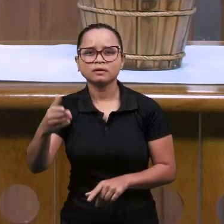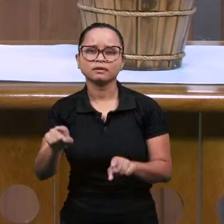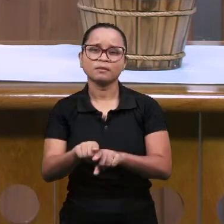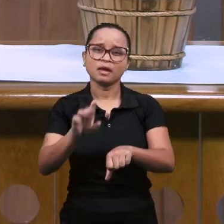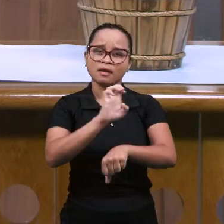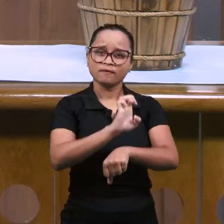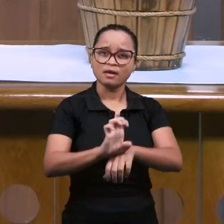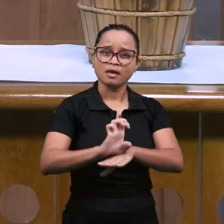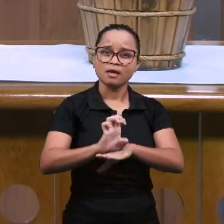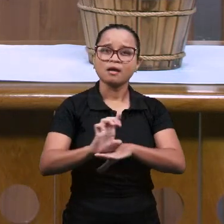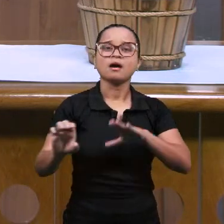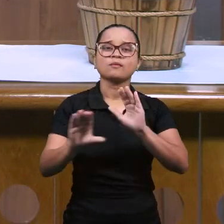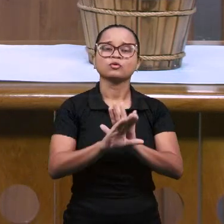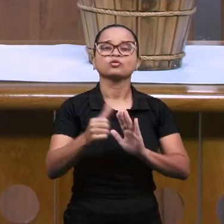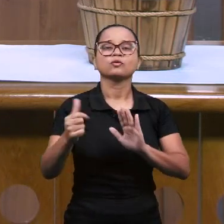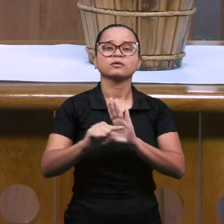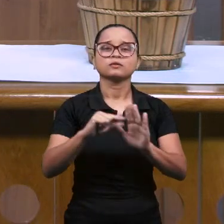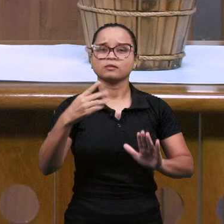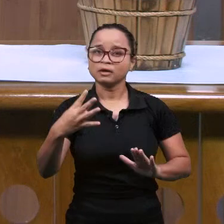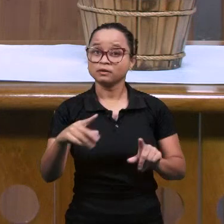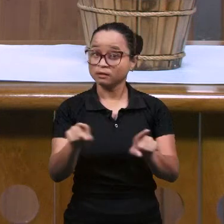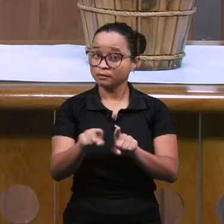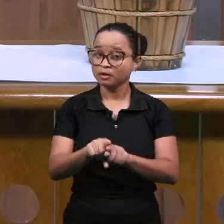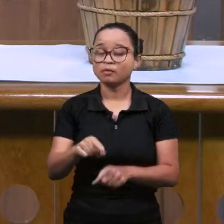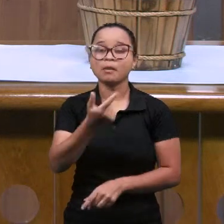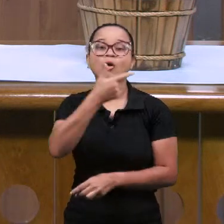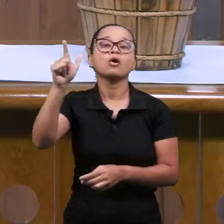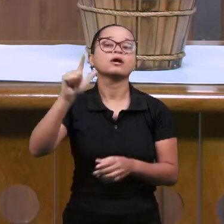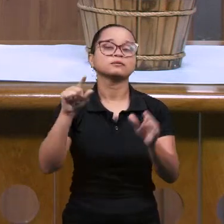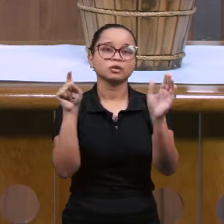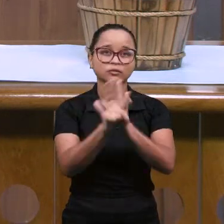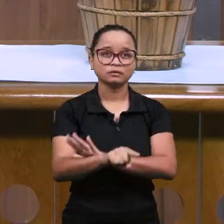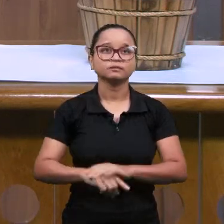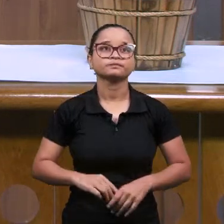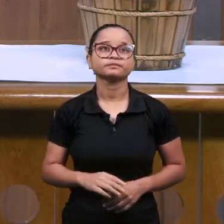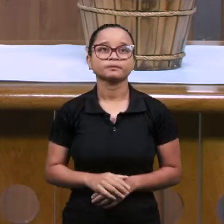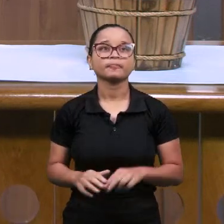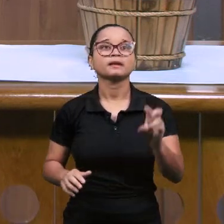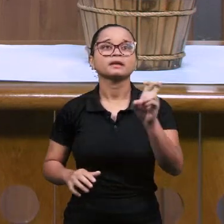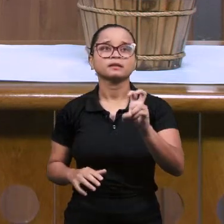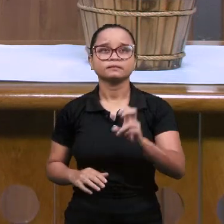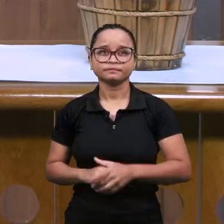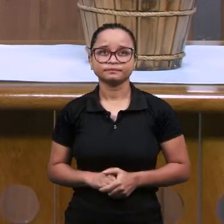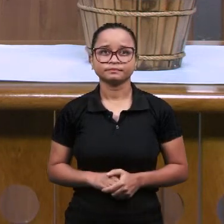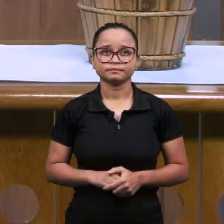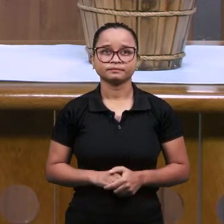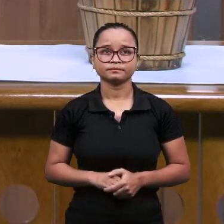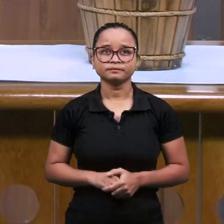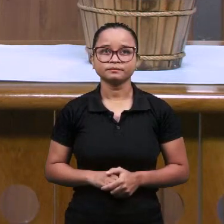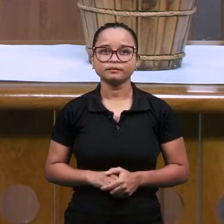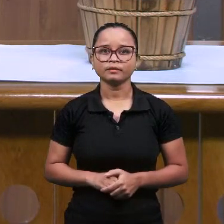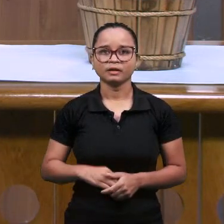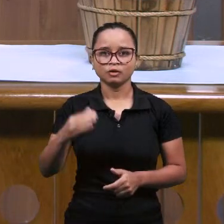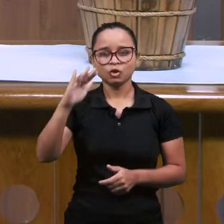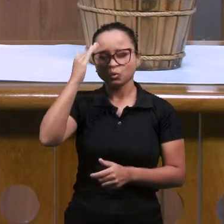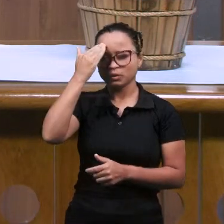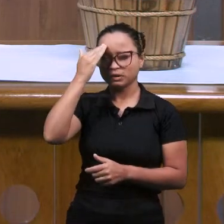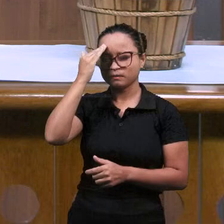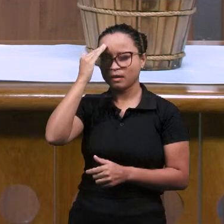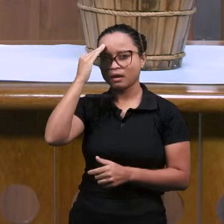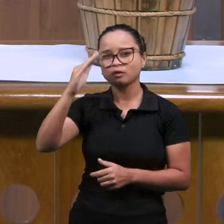donc pour être irrépréhensible, passons à un autre. dans la conscience de son